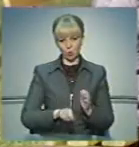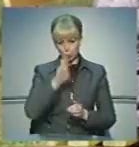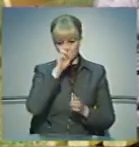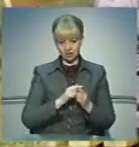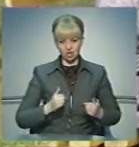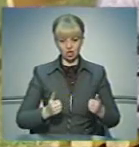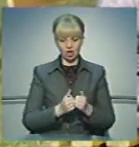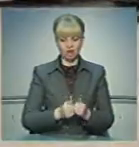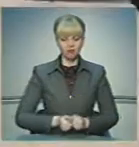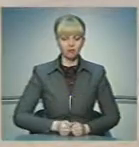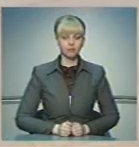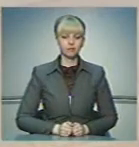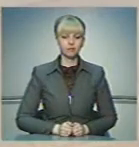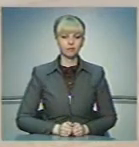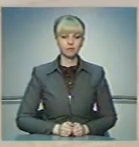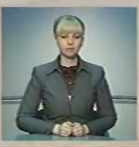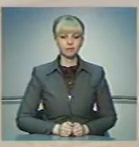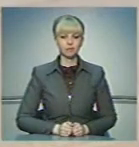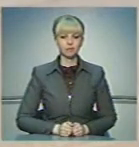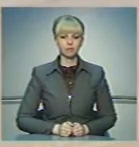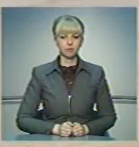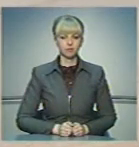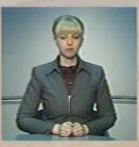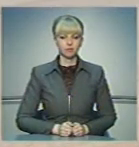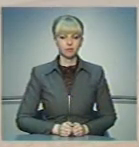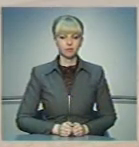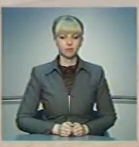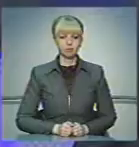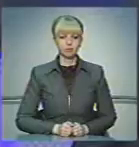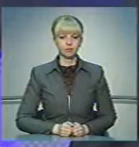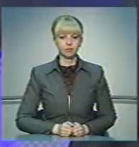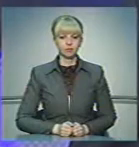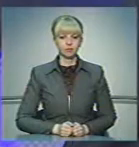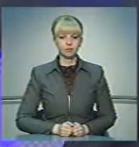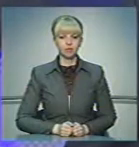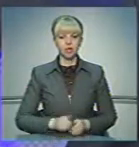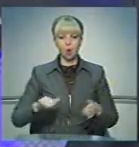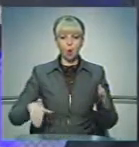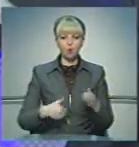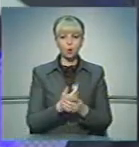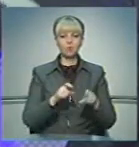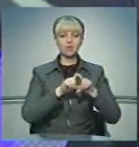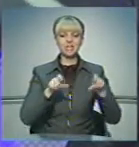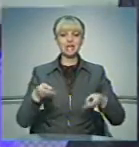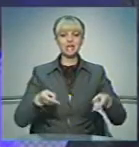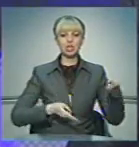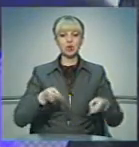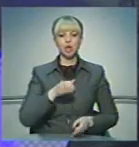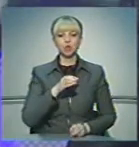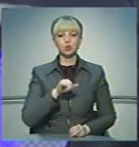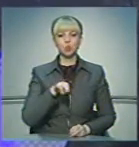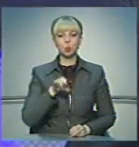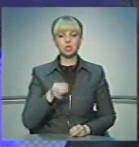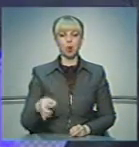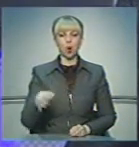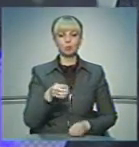державі. Мирослав Солонар, Володимир Дорош, телеканал «Буковина». Оновлення у відділенні хірургії судин